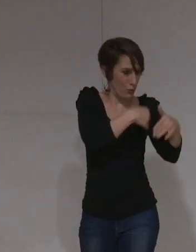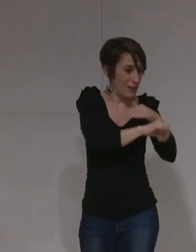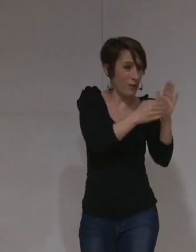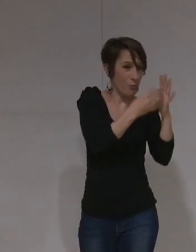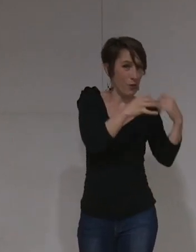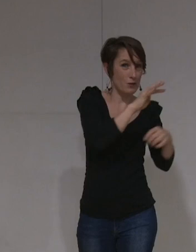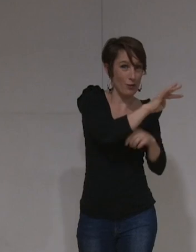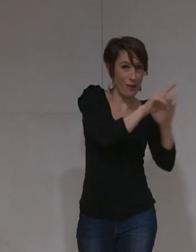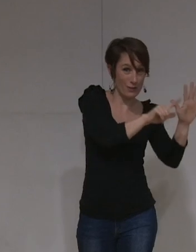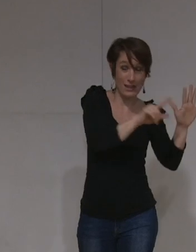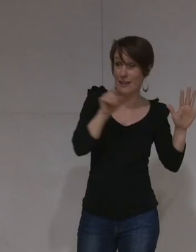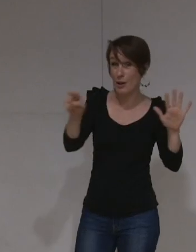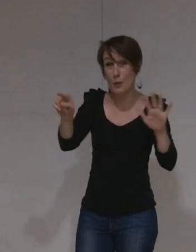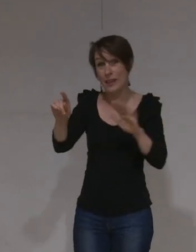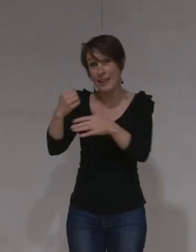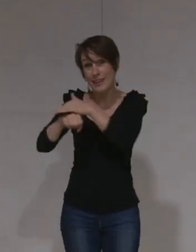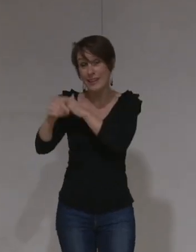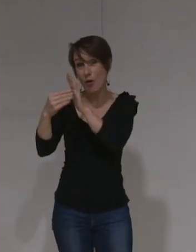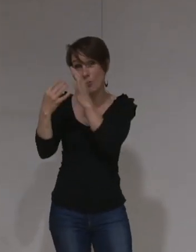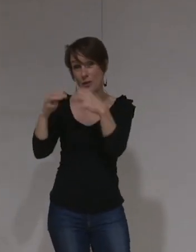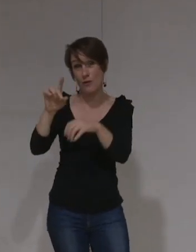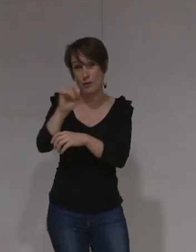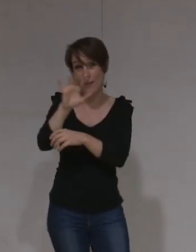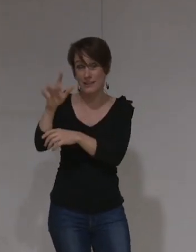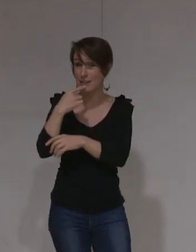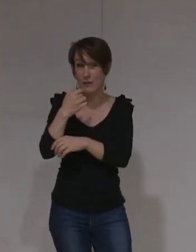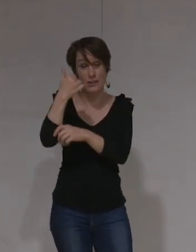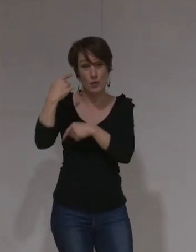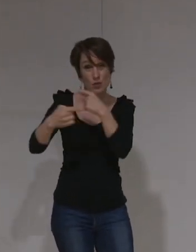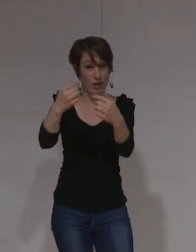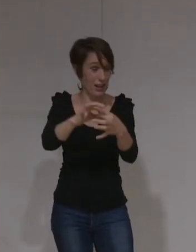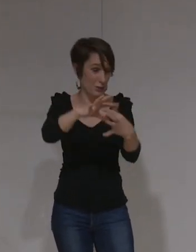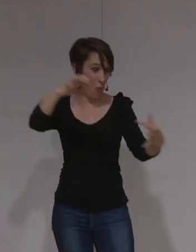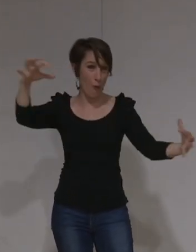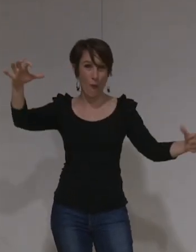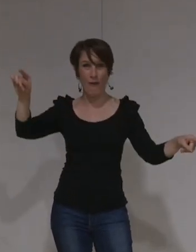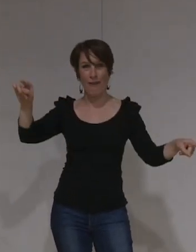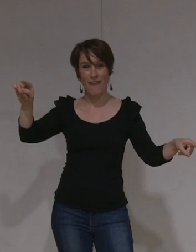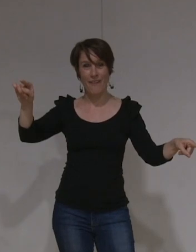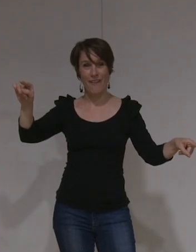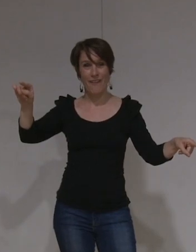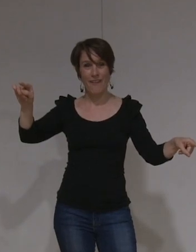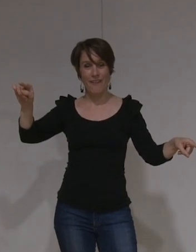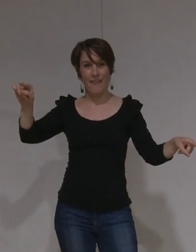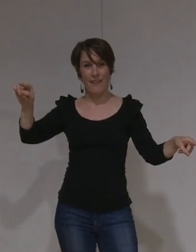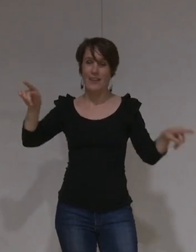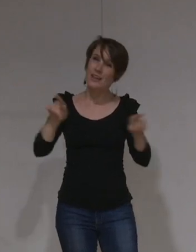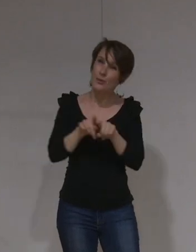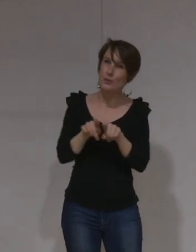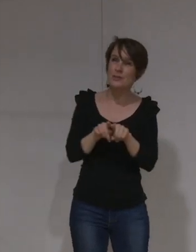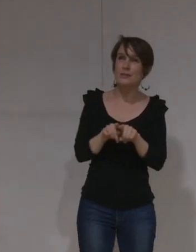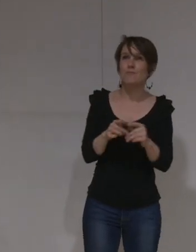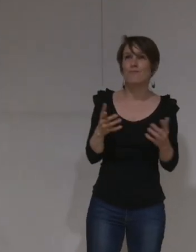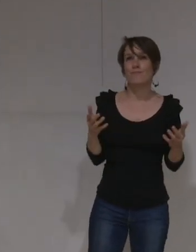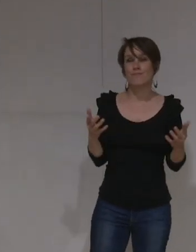Mario Merz lui est né en 1925 donc vous voyez il y a une génération quasiment qui les sépare et j'ai aussi une culture à la fois